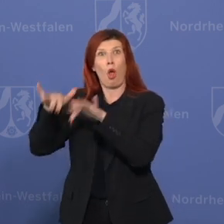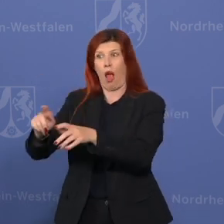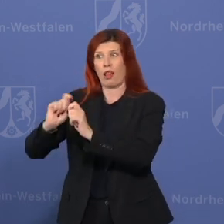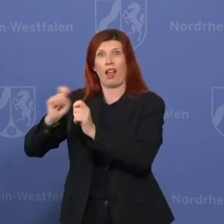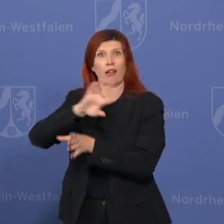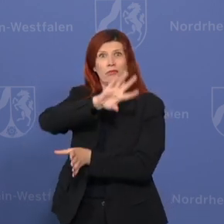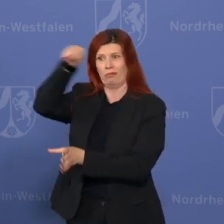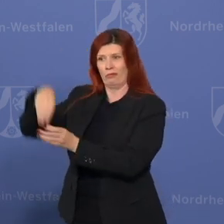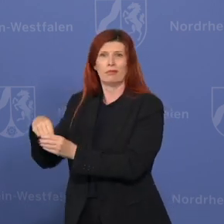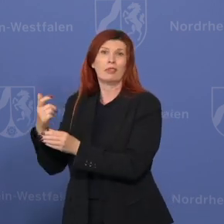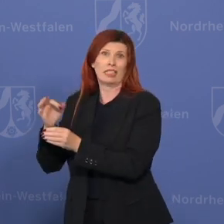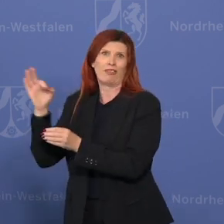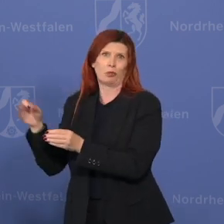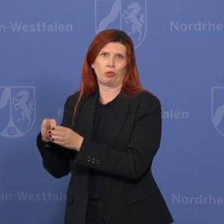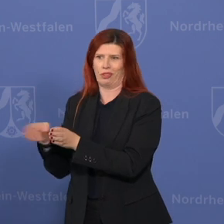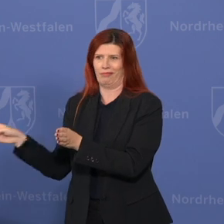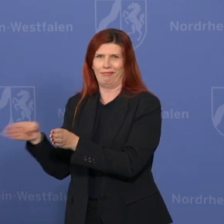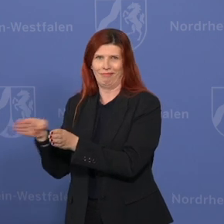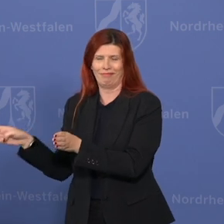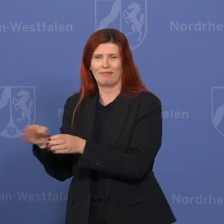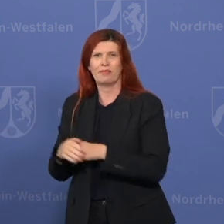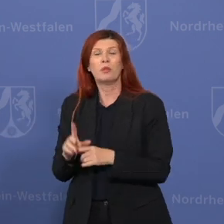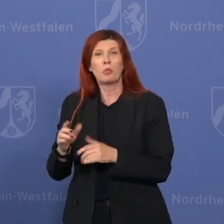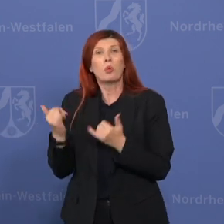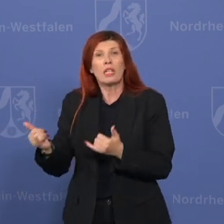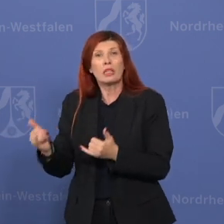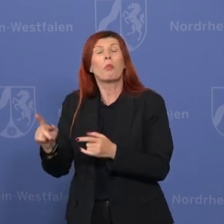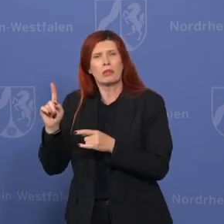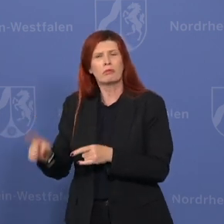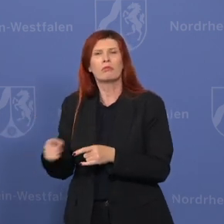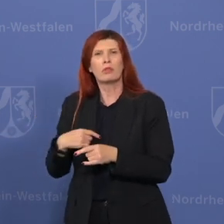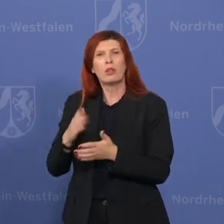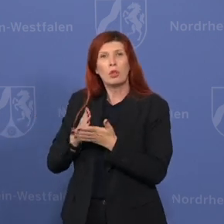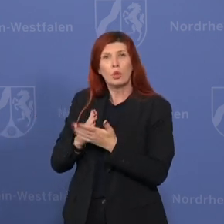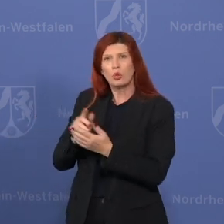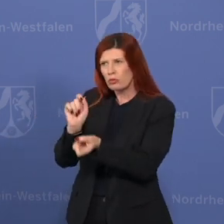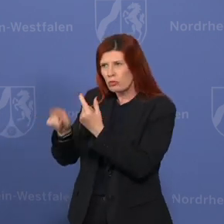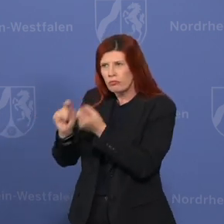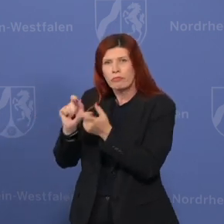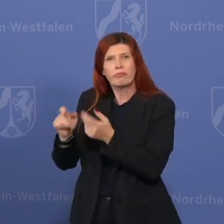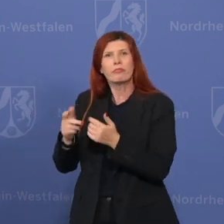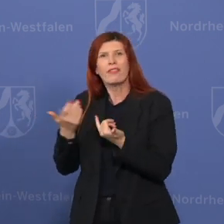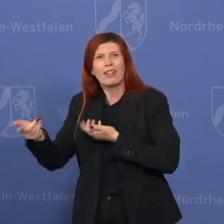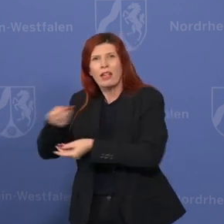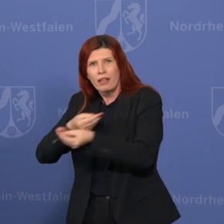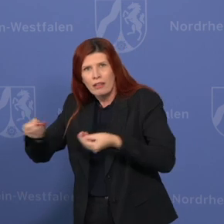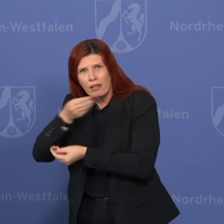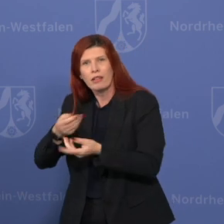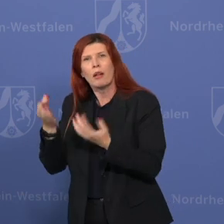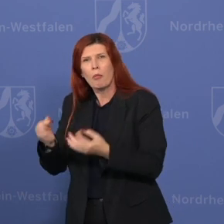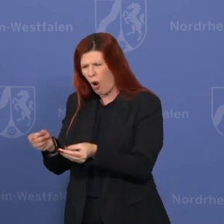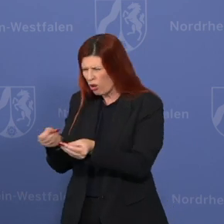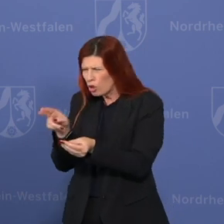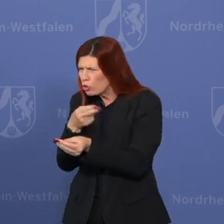oder wo es möglicherweise aufgetreten sein könnte. Also da sind wir im direkten Austausch auch mit Antragstellern. Das versuchen wir so schnell wie möglich im Interesse